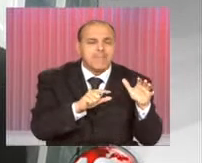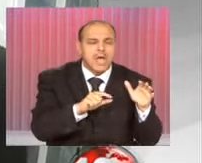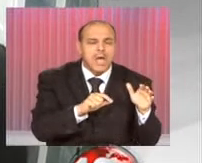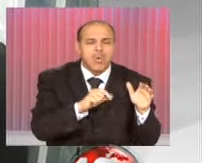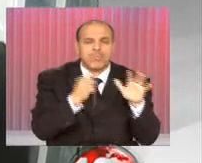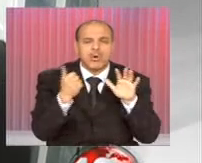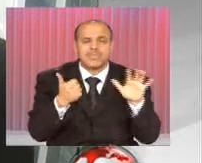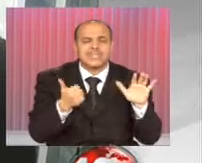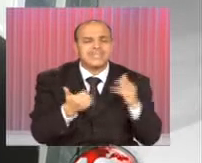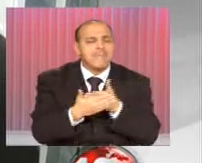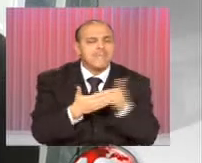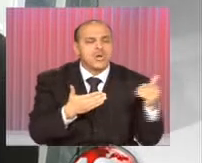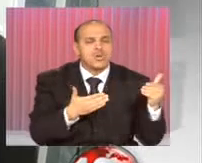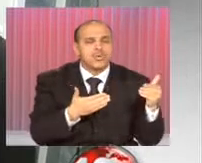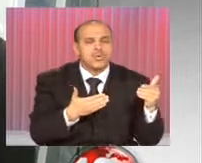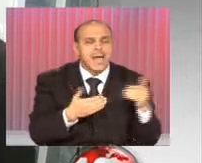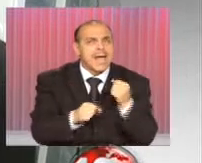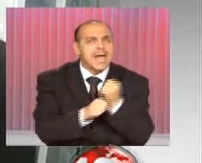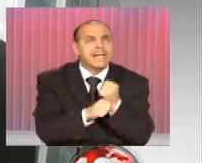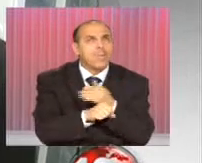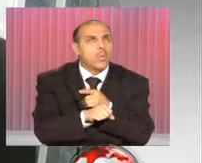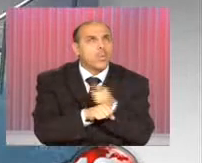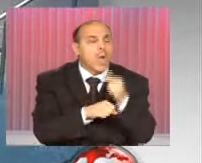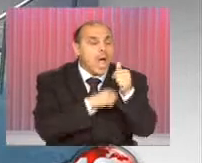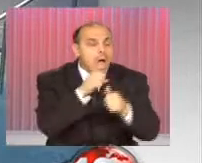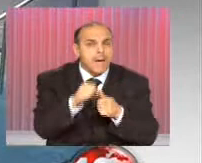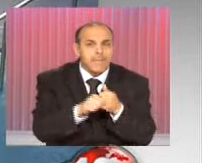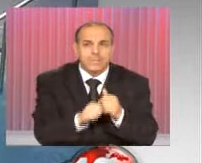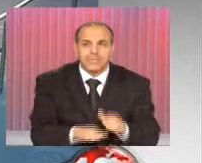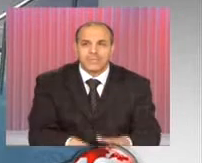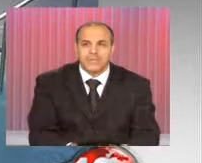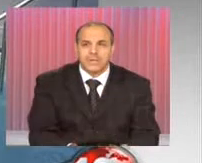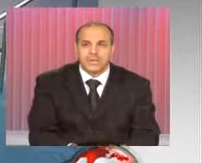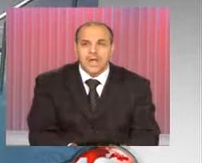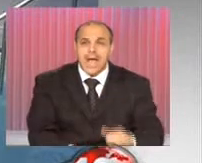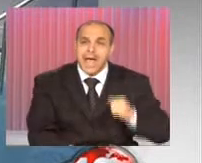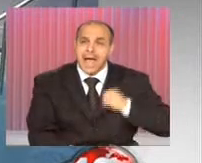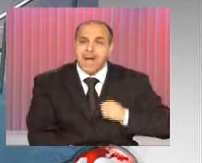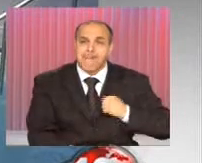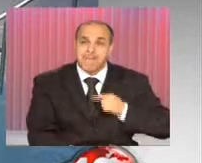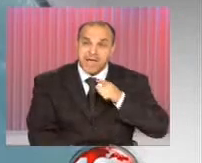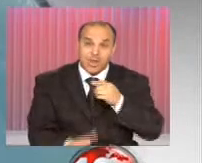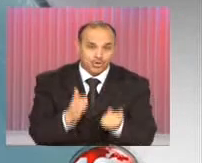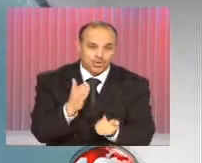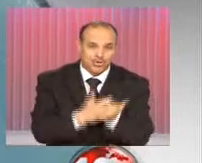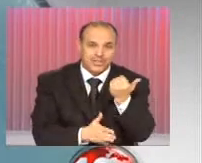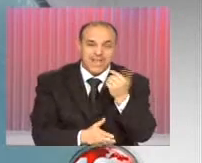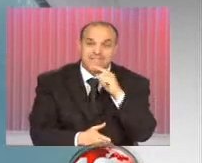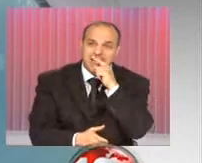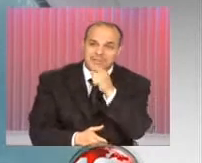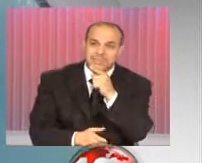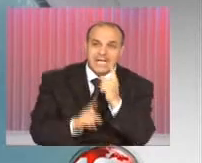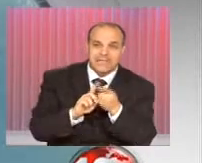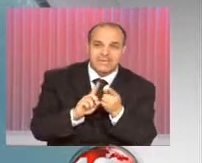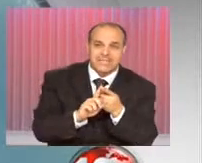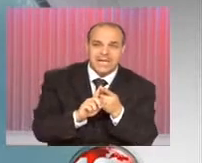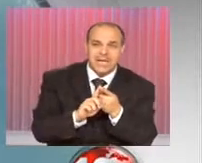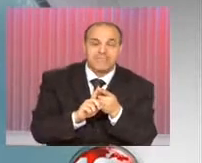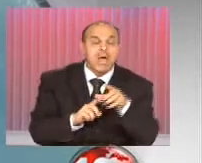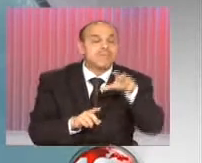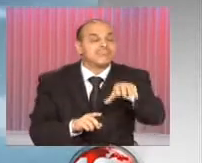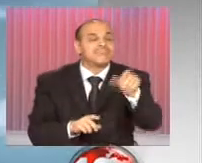الف دينار، مده الاشغال دامت عام. حمام عين البرج يحتل مكانه خاصه لدى اهالي